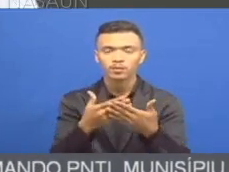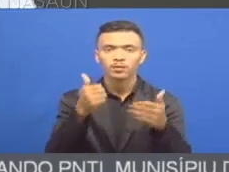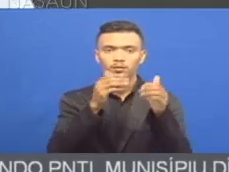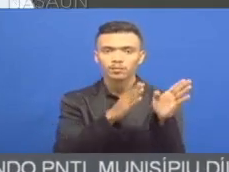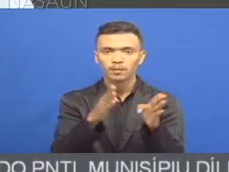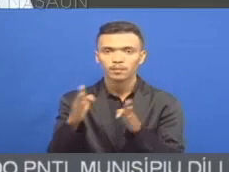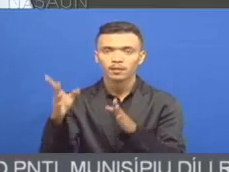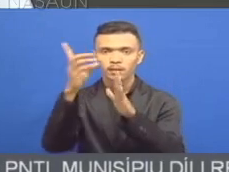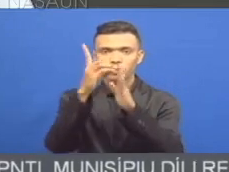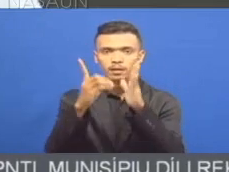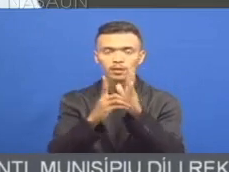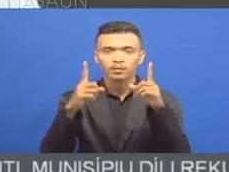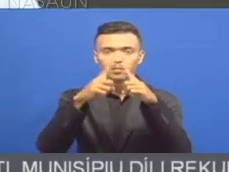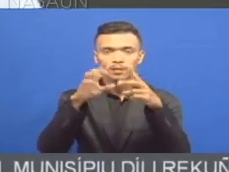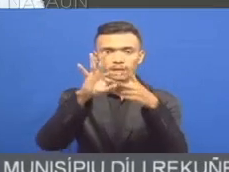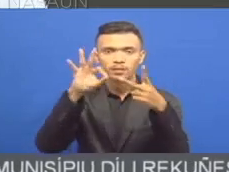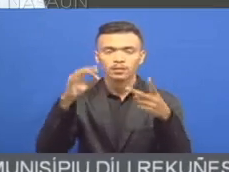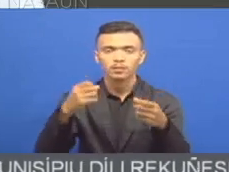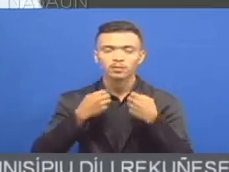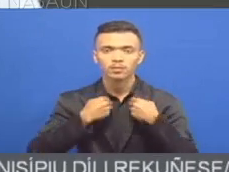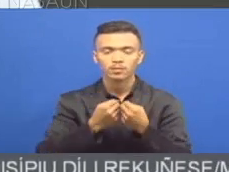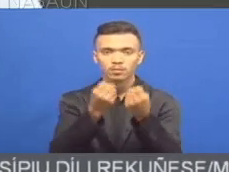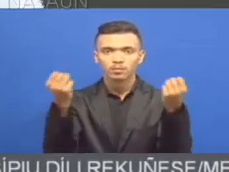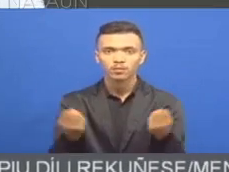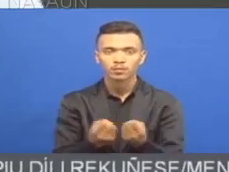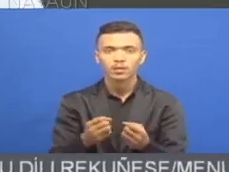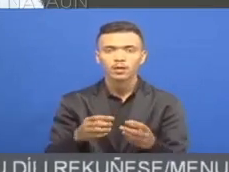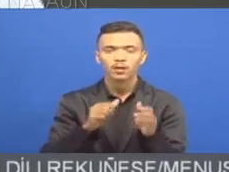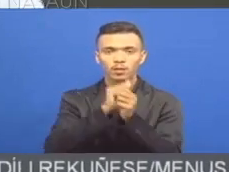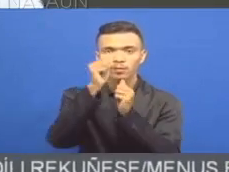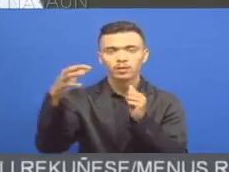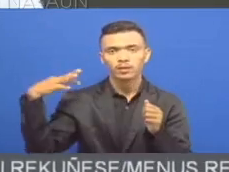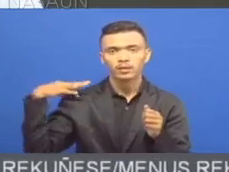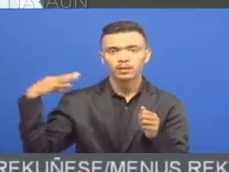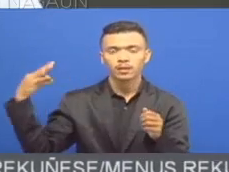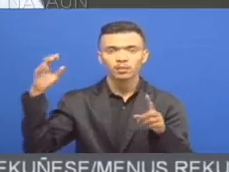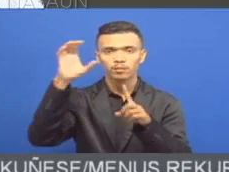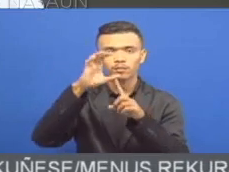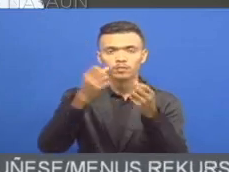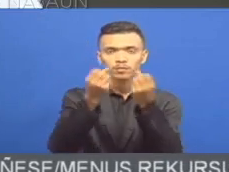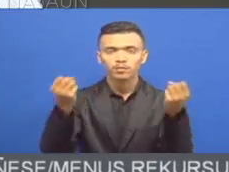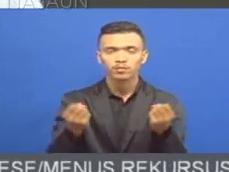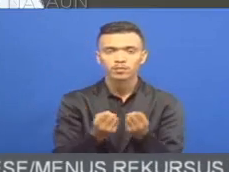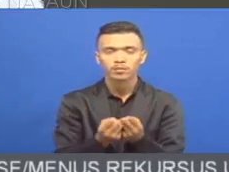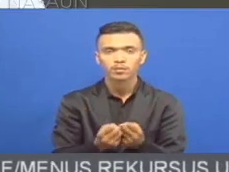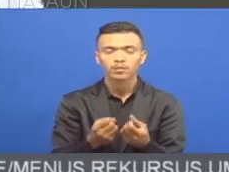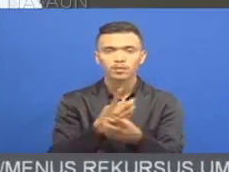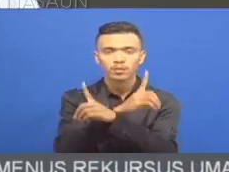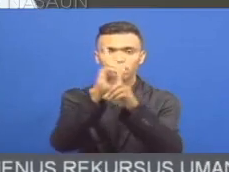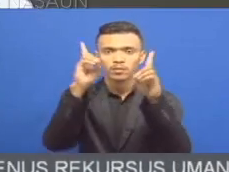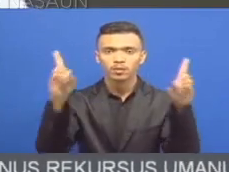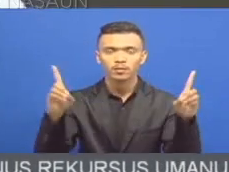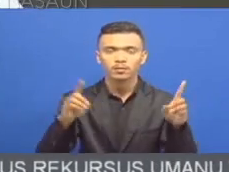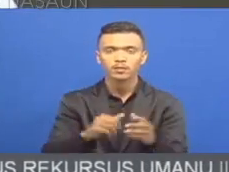dadus, baia ilisan sufri sigur. O ia un menționa candidatul sufri sigur în postul administrativul la UTEN, că este un democrația, ne